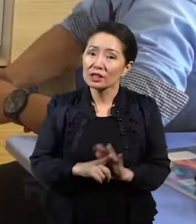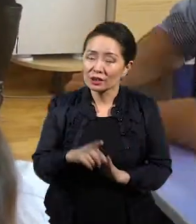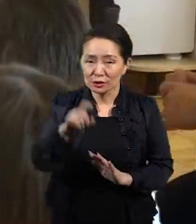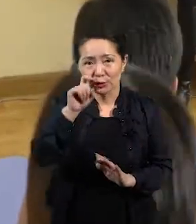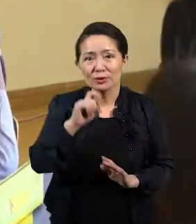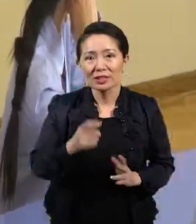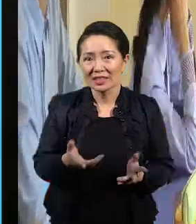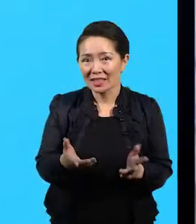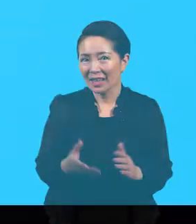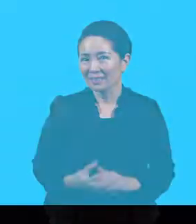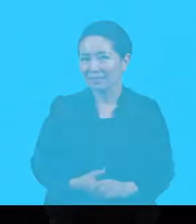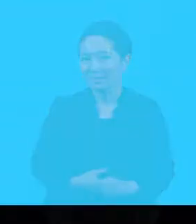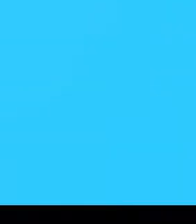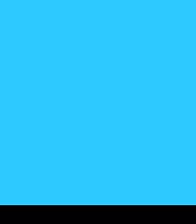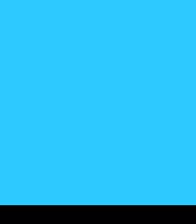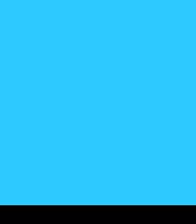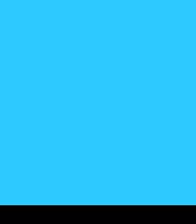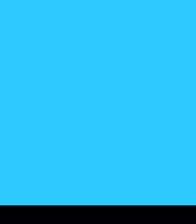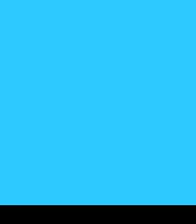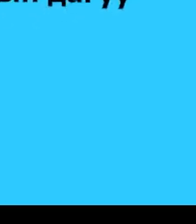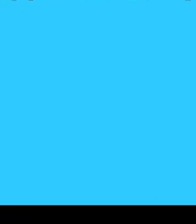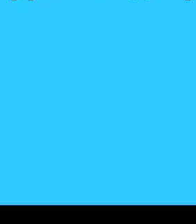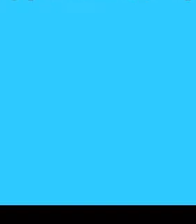багш нь хүсэж байна.